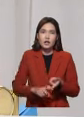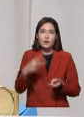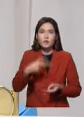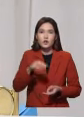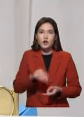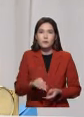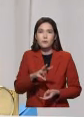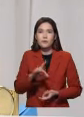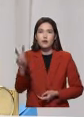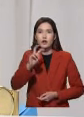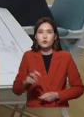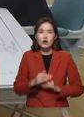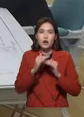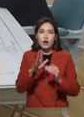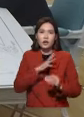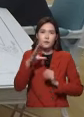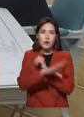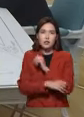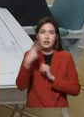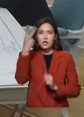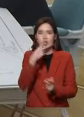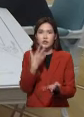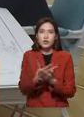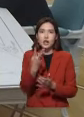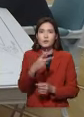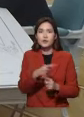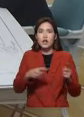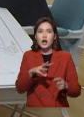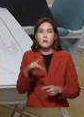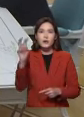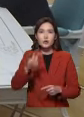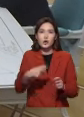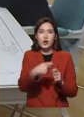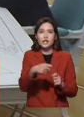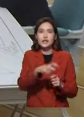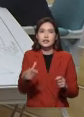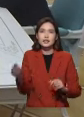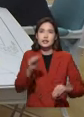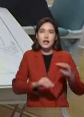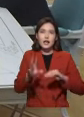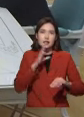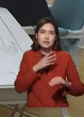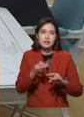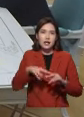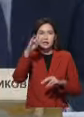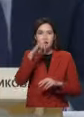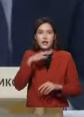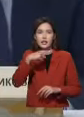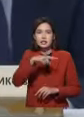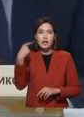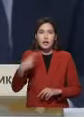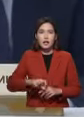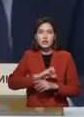миллиард доллардан асты. Соңғы 2 жылда шамамен 3,5 миллиард доллар инвестиция салынды. Өз кезегінде Қазақстанның Ресейге